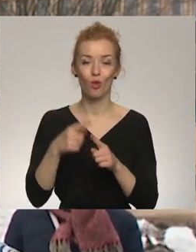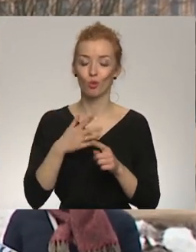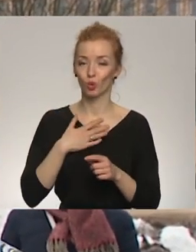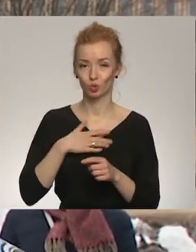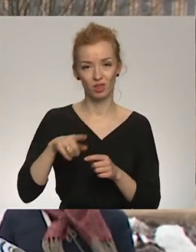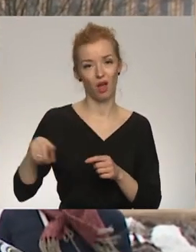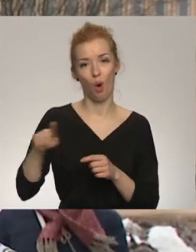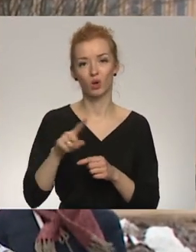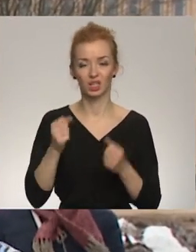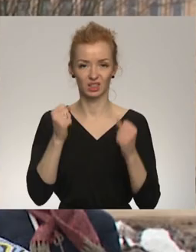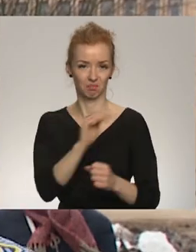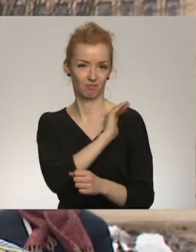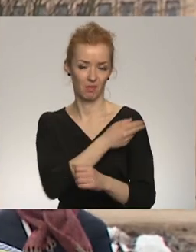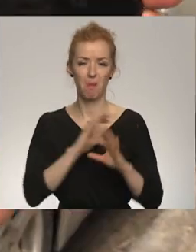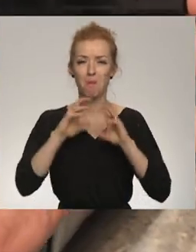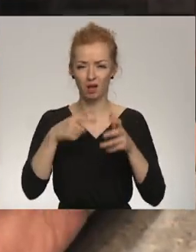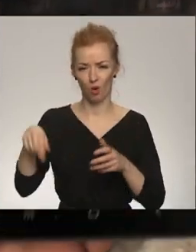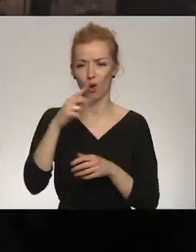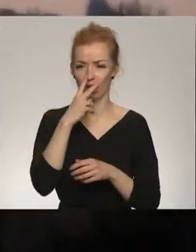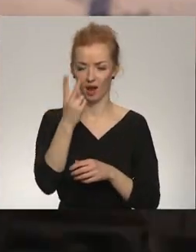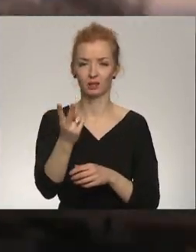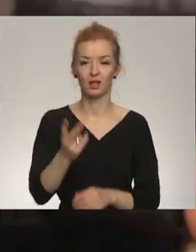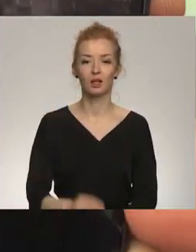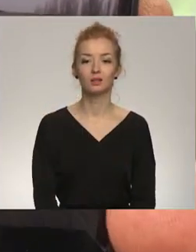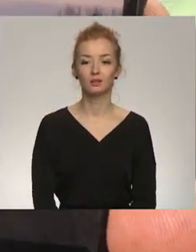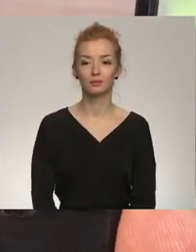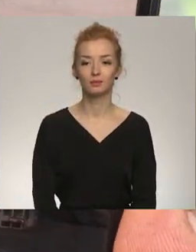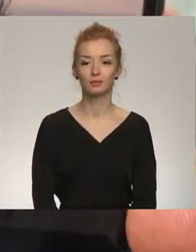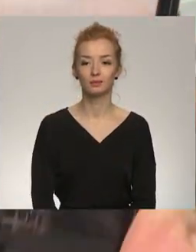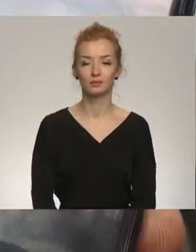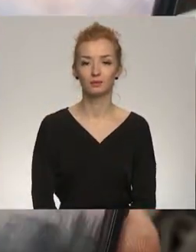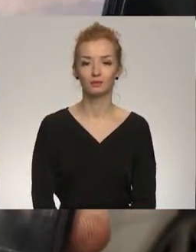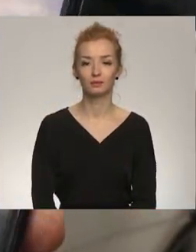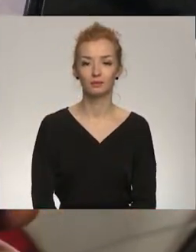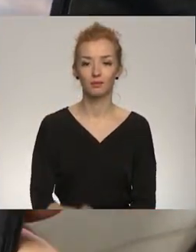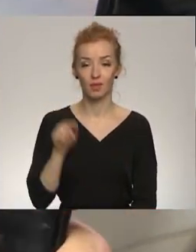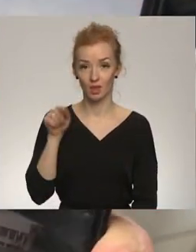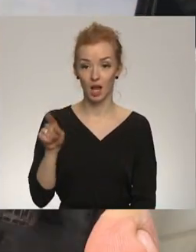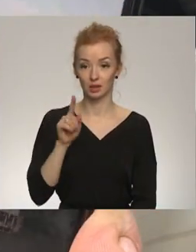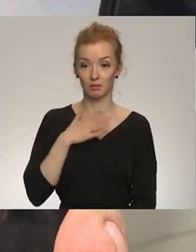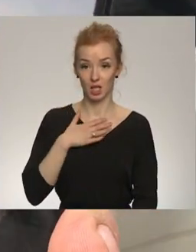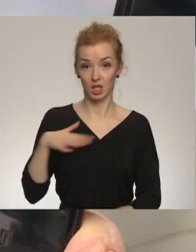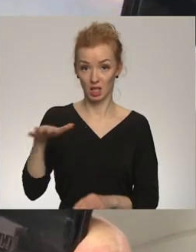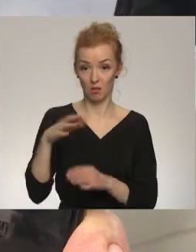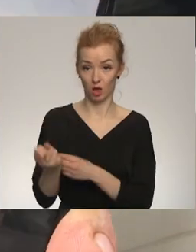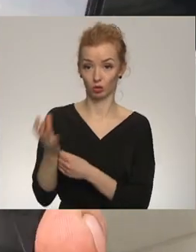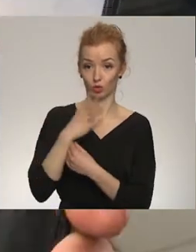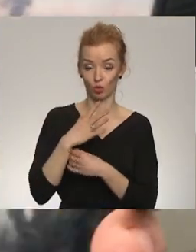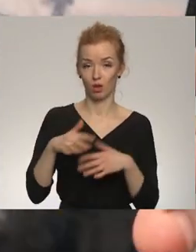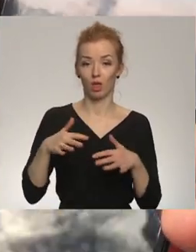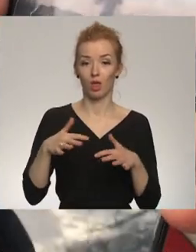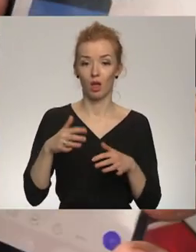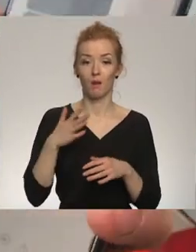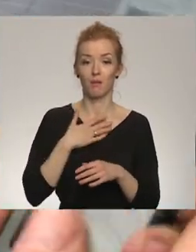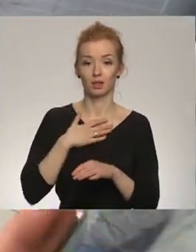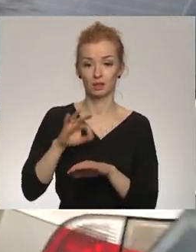un visa pasaule to redzēs. Redzat, tas ir no ģimenes sūtīts, tas nav izdomāts. Un sakiet, sievas